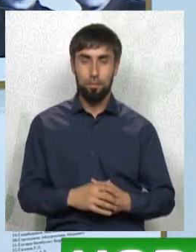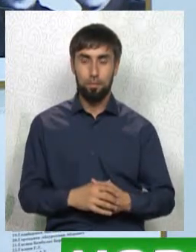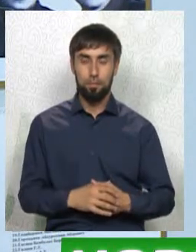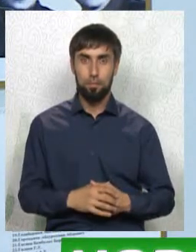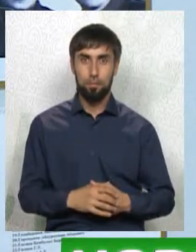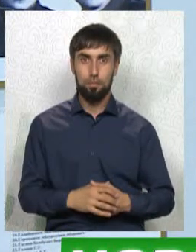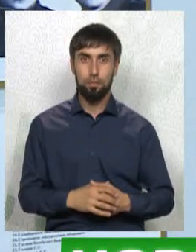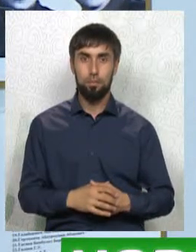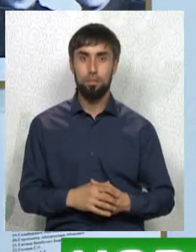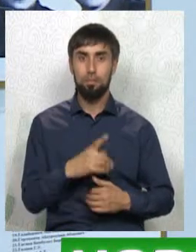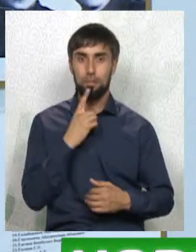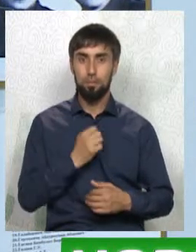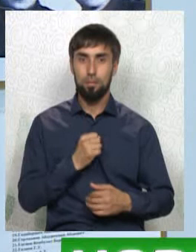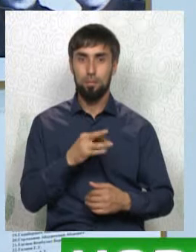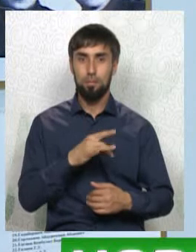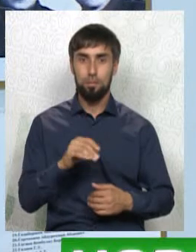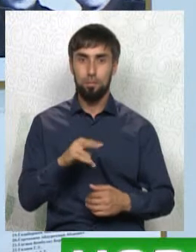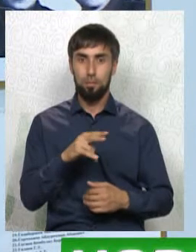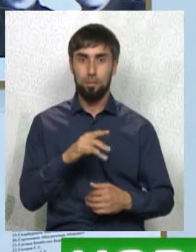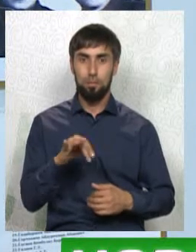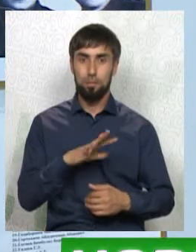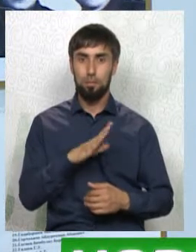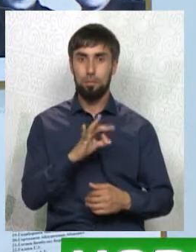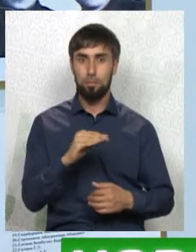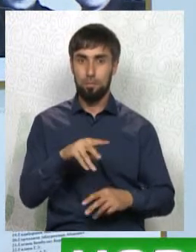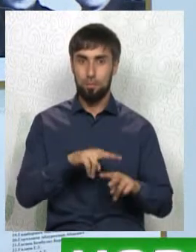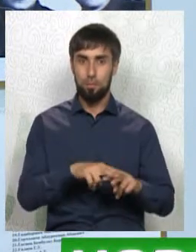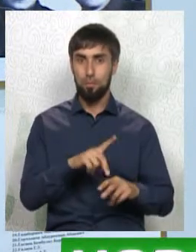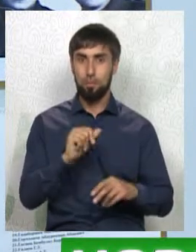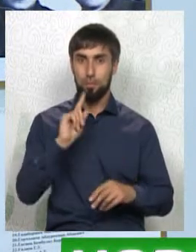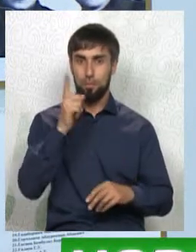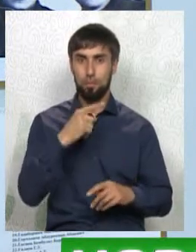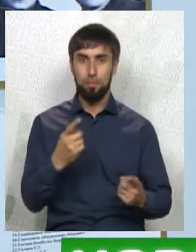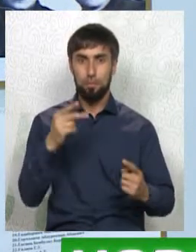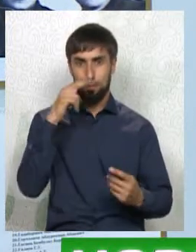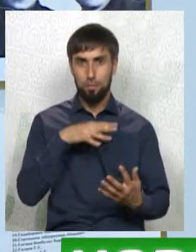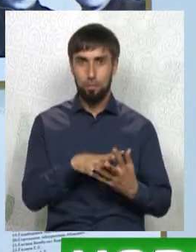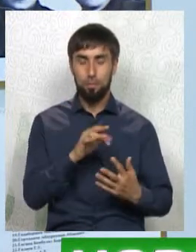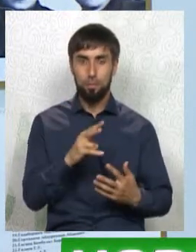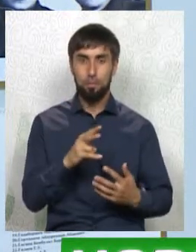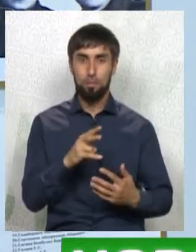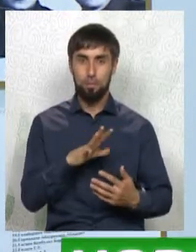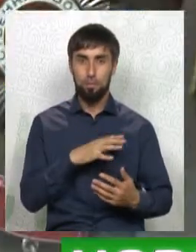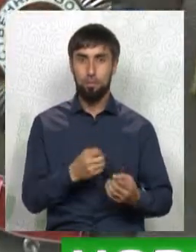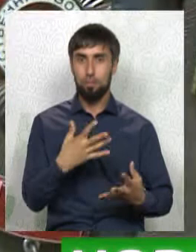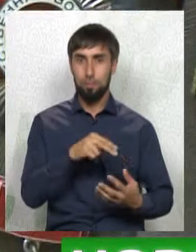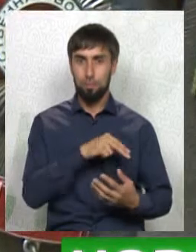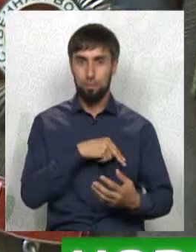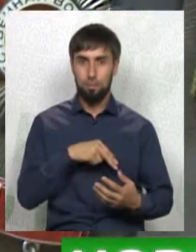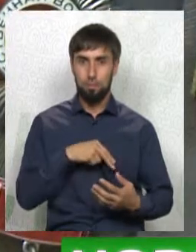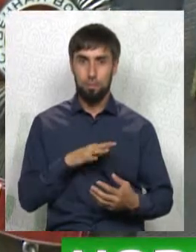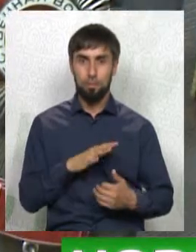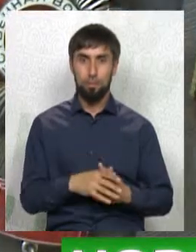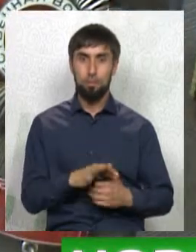его воинское подразделение дислоцировалось в Воронеже. За годы Великой Отечественной войны он удостоился нескольких боевых